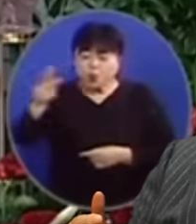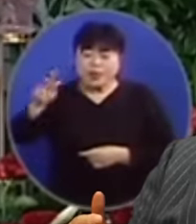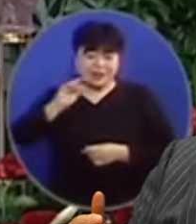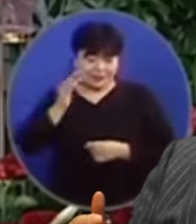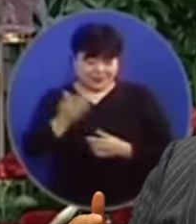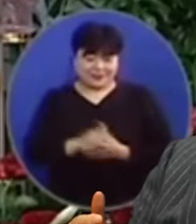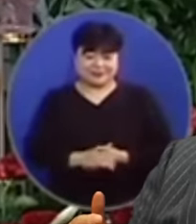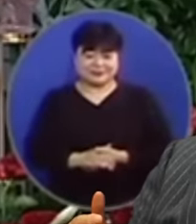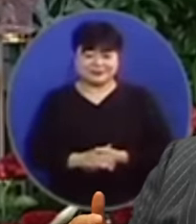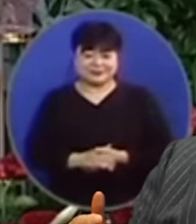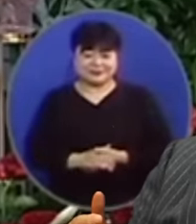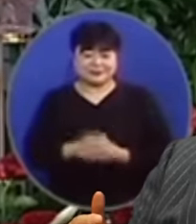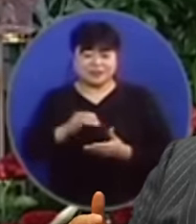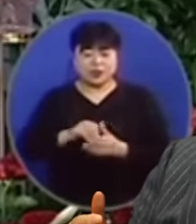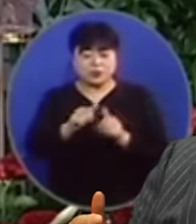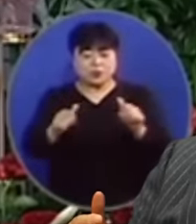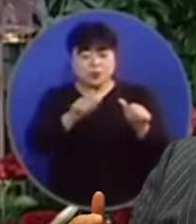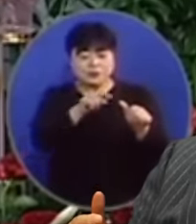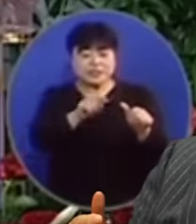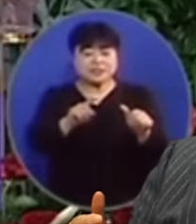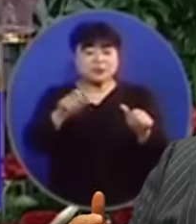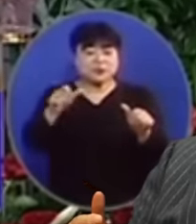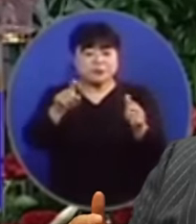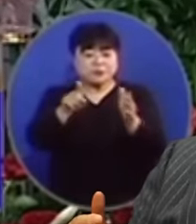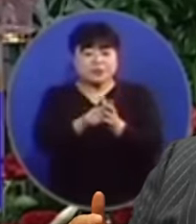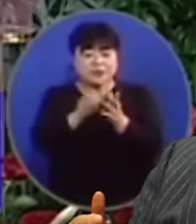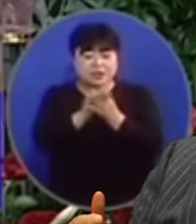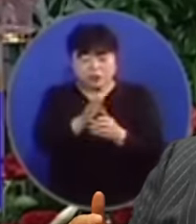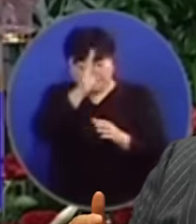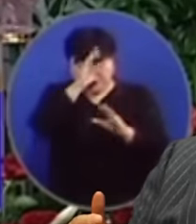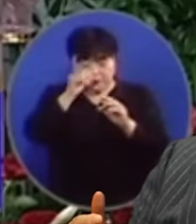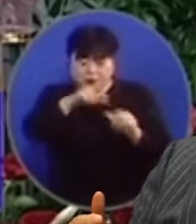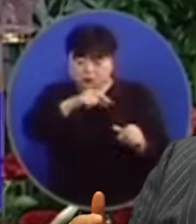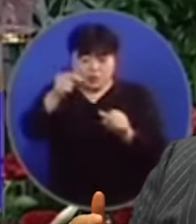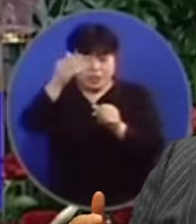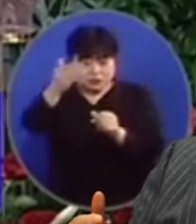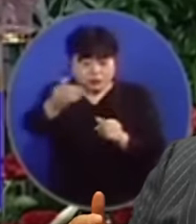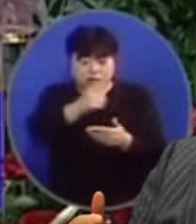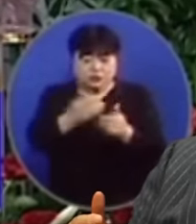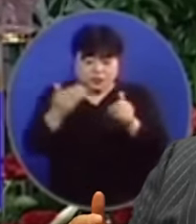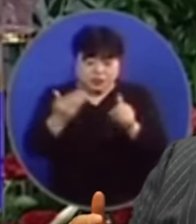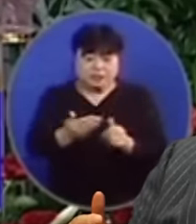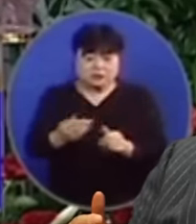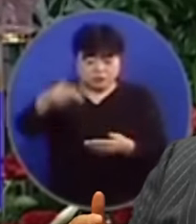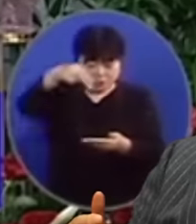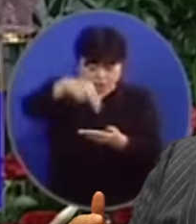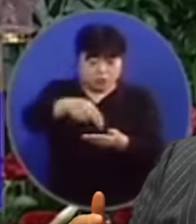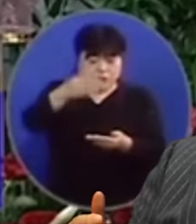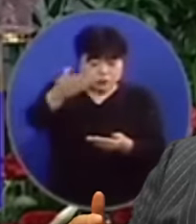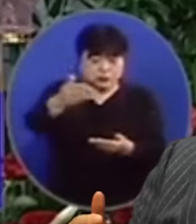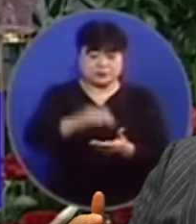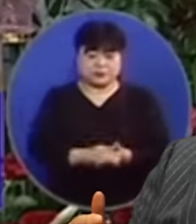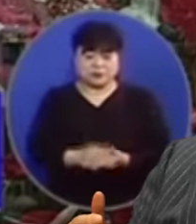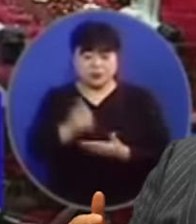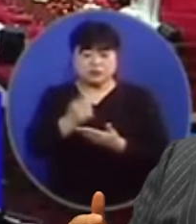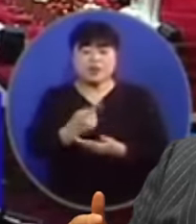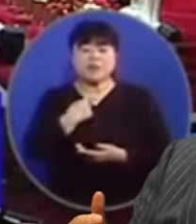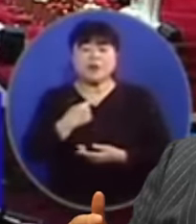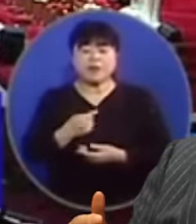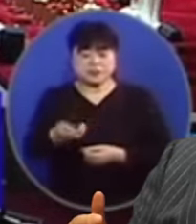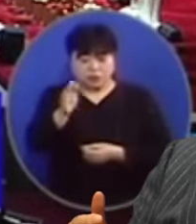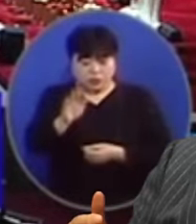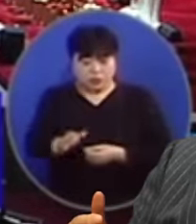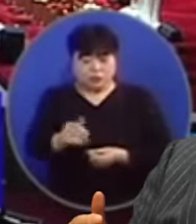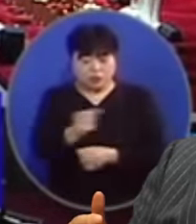되는 것입니다. 야고보서 5장 15절에 믿음의 기도는 병든 자를 구원하리니 주께서 그를 일으키시리라. 혹시 죄를